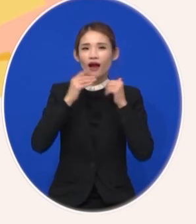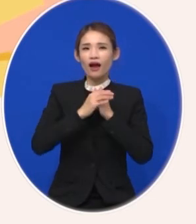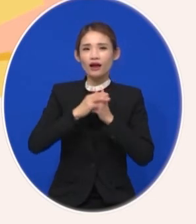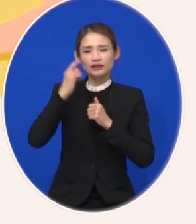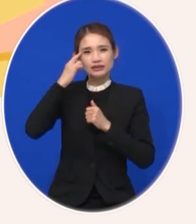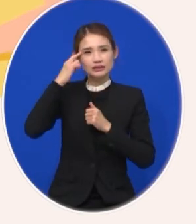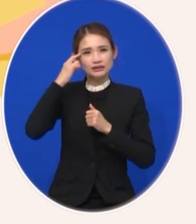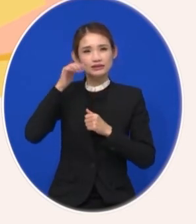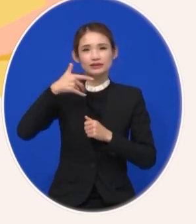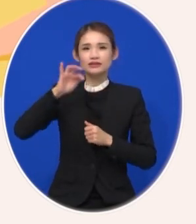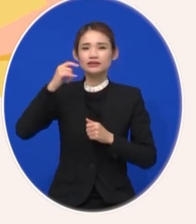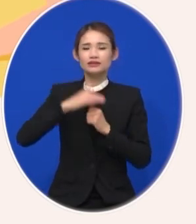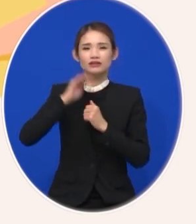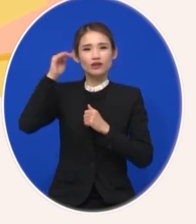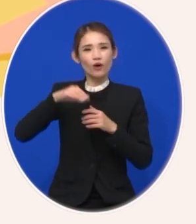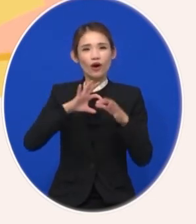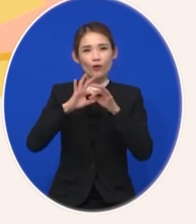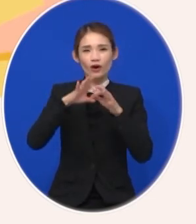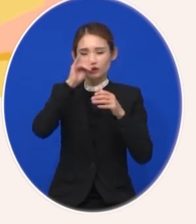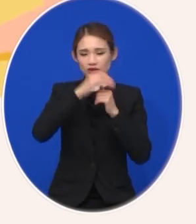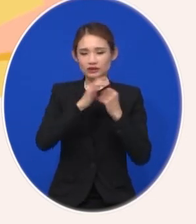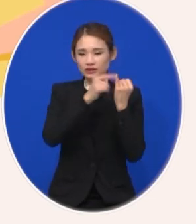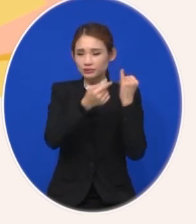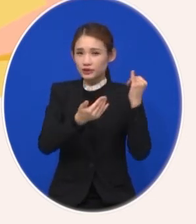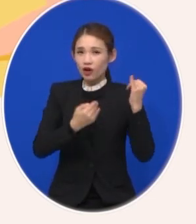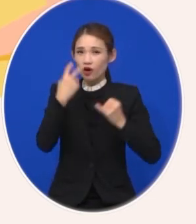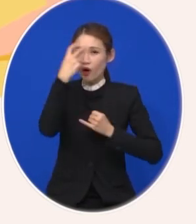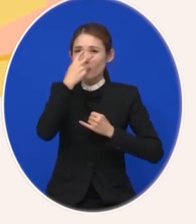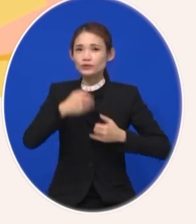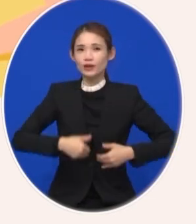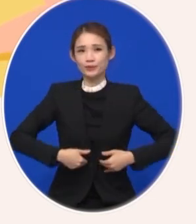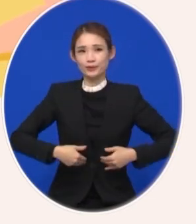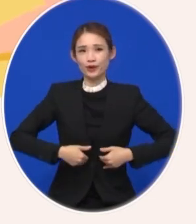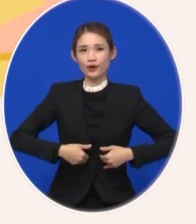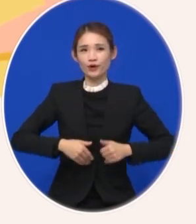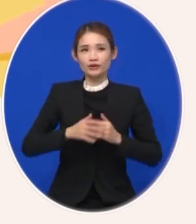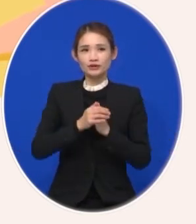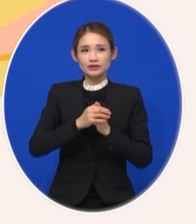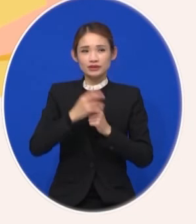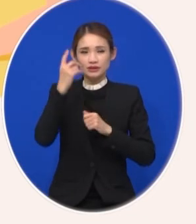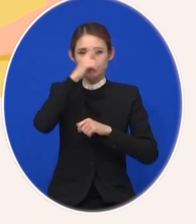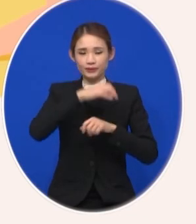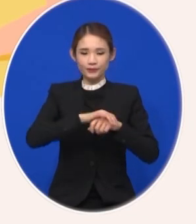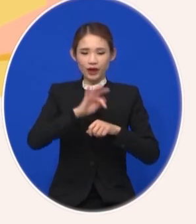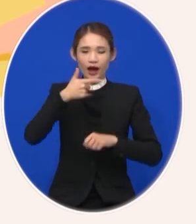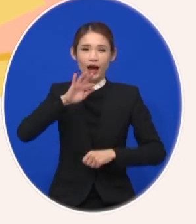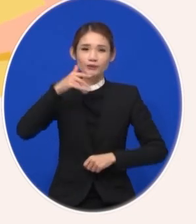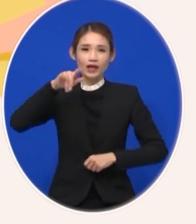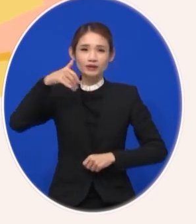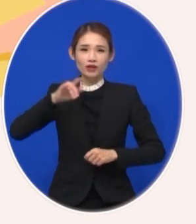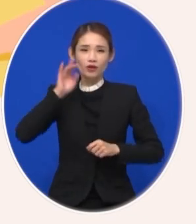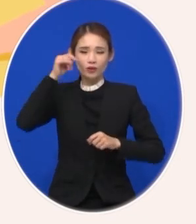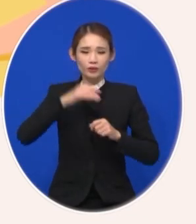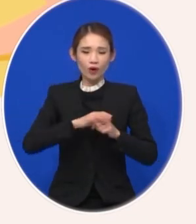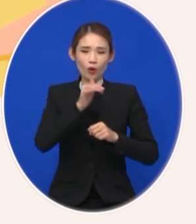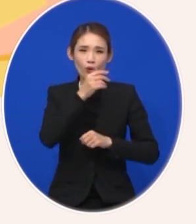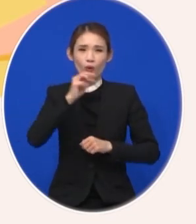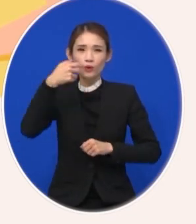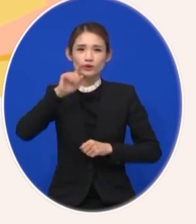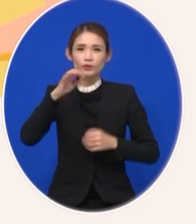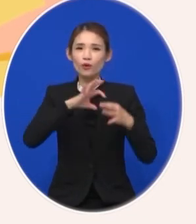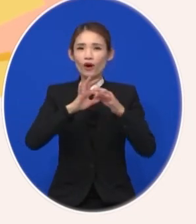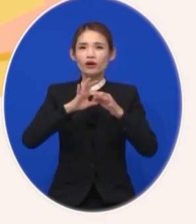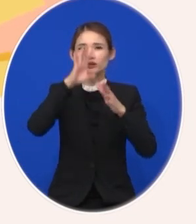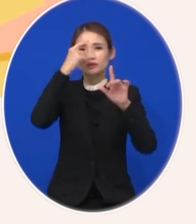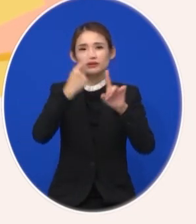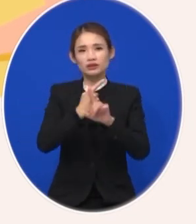관련됩니다. 임신 전 검사를 통해서 갑상선 기능 저하증이 진단되는 경우 갑상선 호르몬 치료가